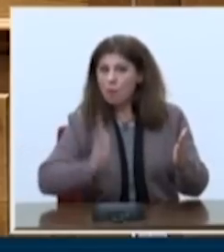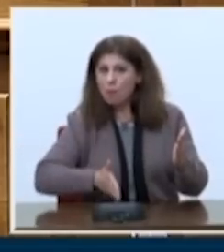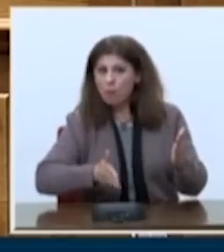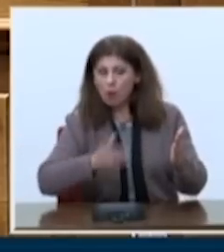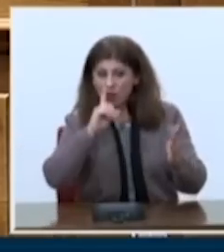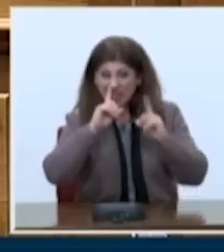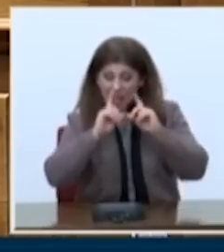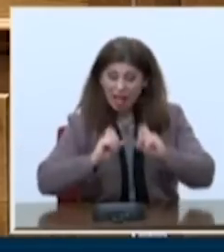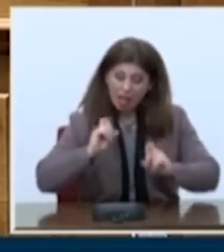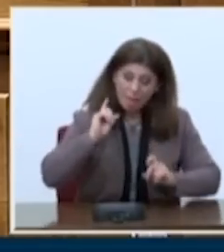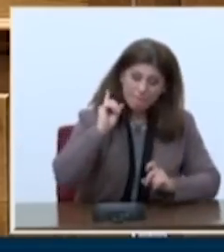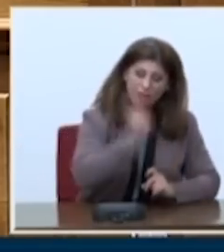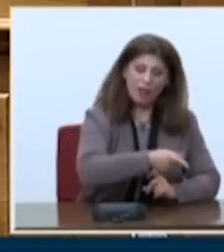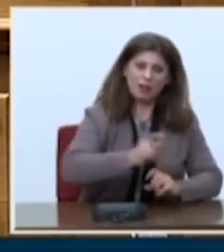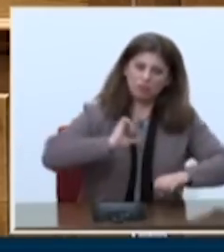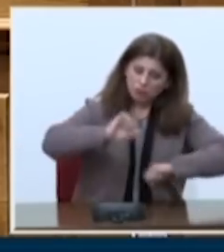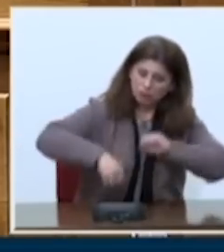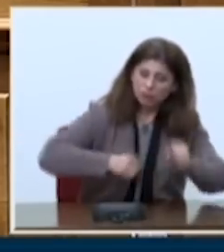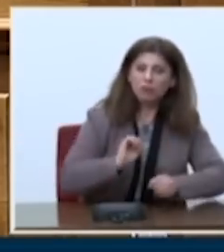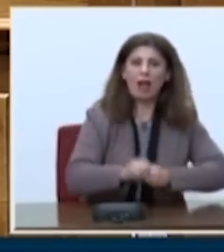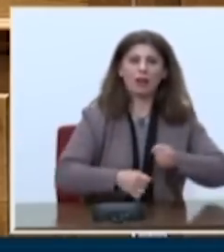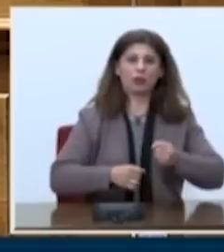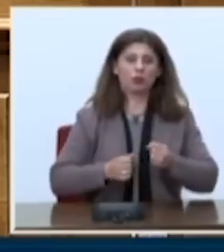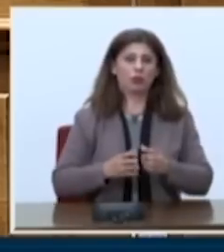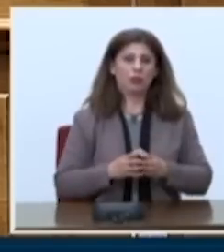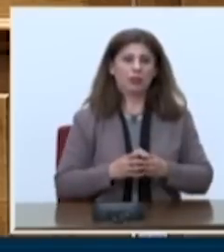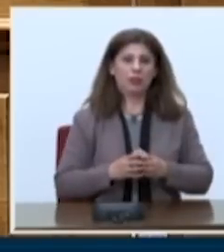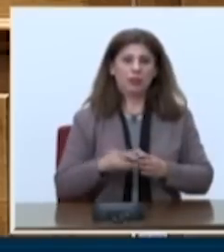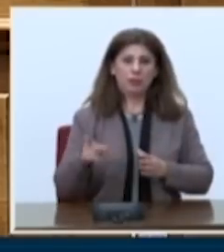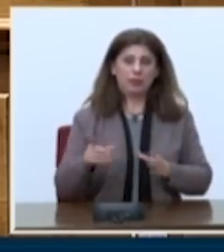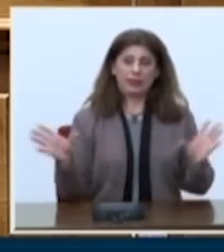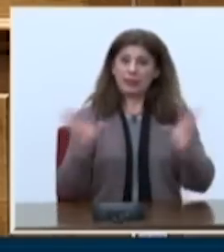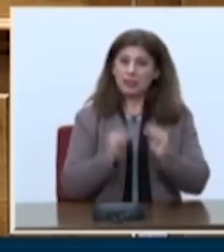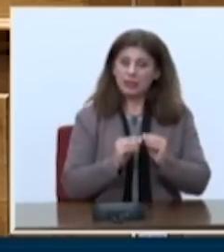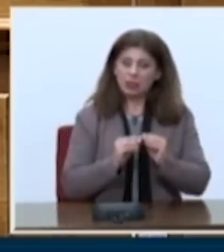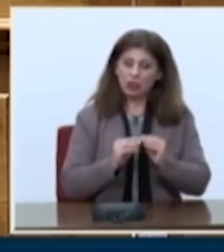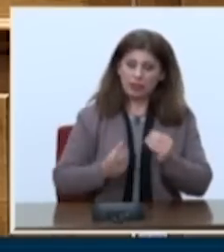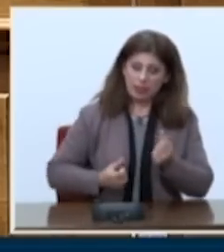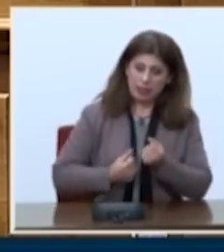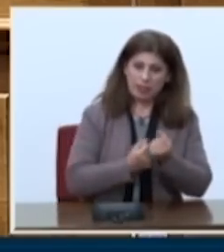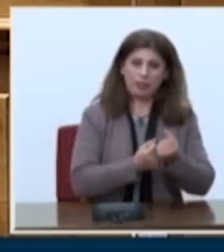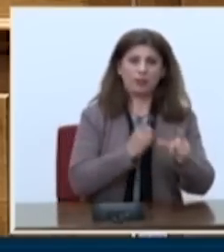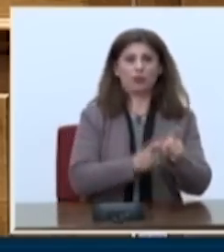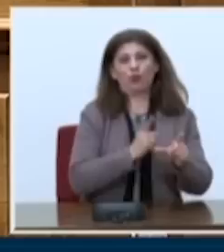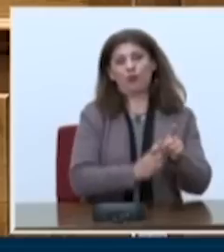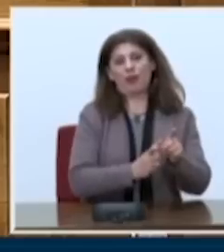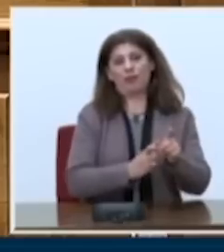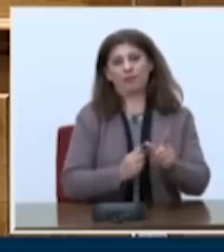επιβάλλει με την πάλη του, τον αγώνα του, με την συνολική ενίσχυση του Κομμουνιστικού Κόμματος